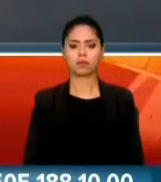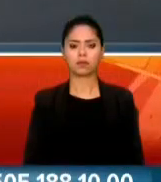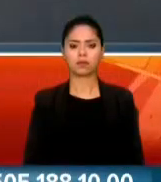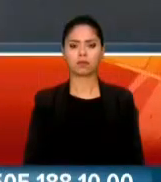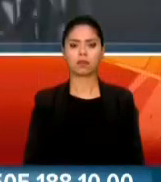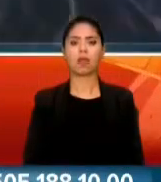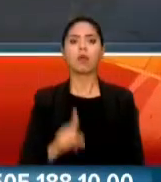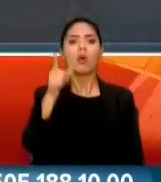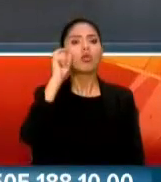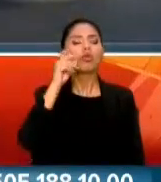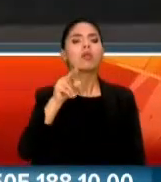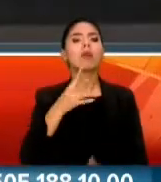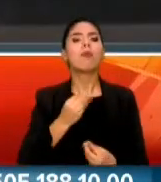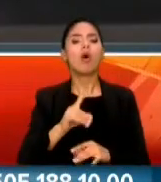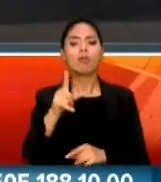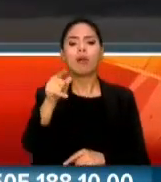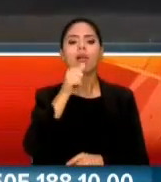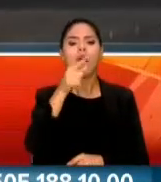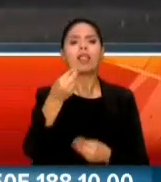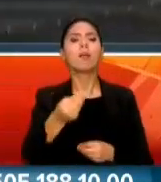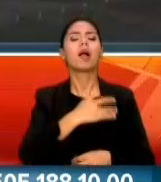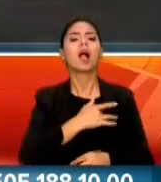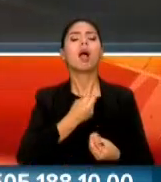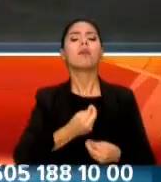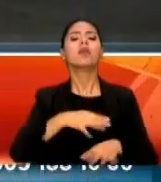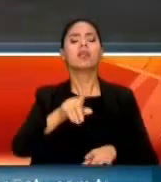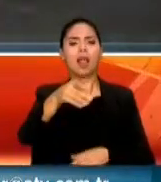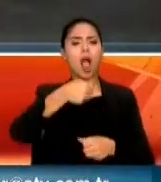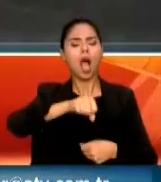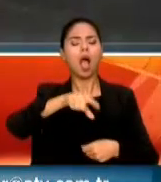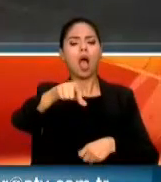Ama düşündüğü gibi olmadı. Motosikletli dönüp o araca tekme attı.